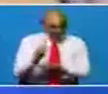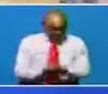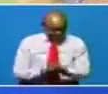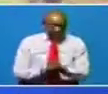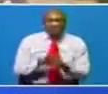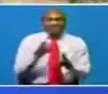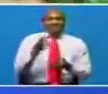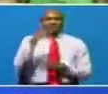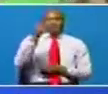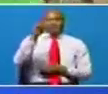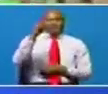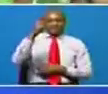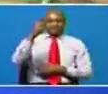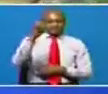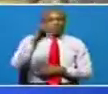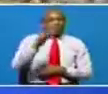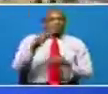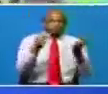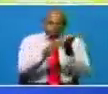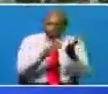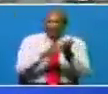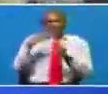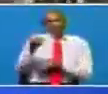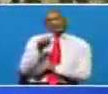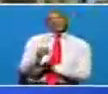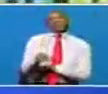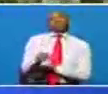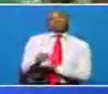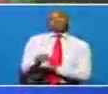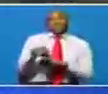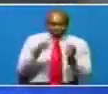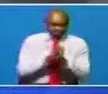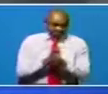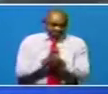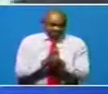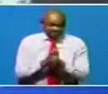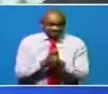watetezi Kayatiwi walilazwa na Budo kutoka Uganda kwa alama 47 kwa 37.